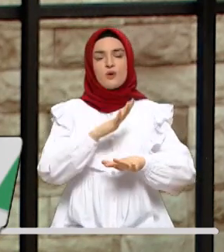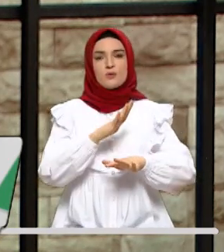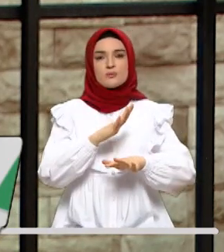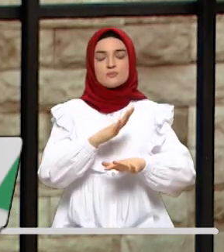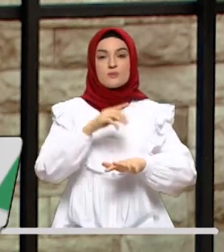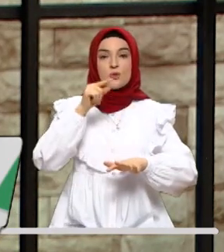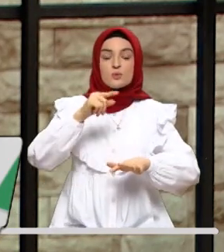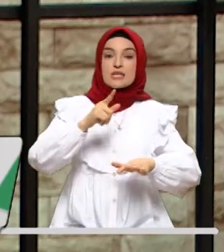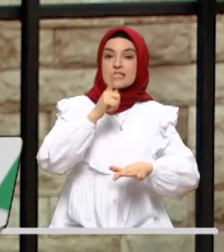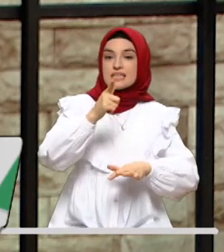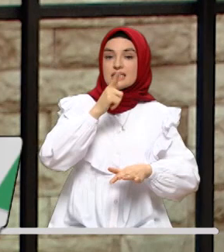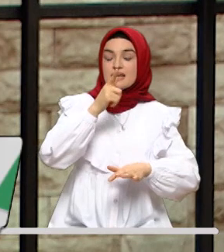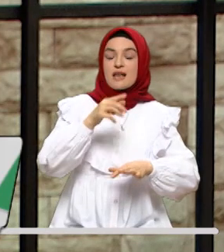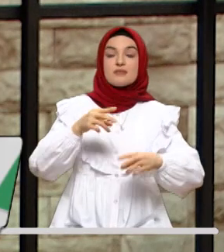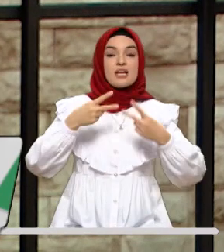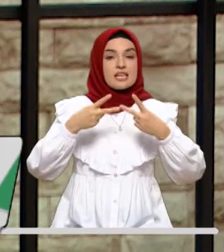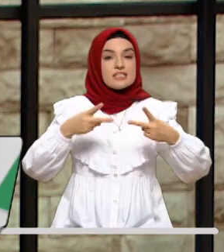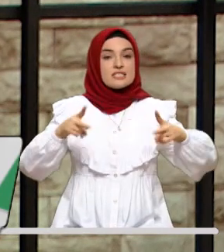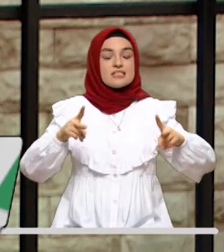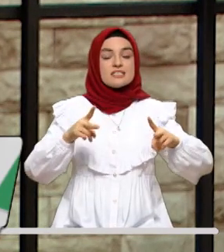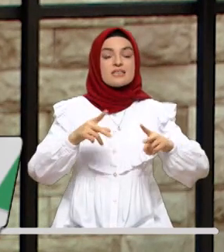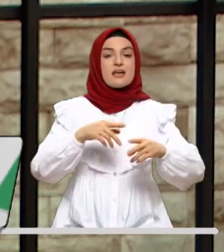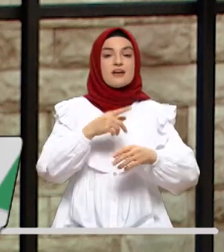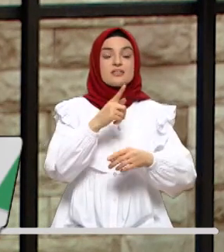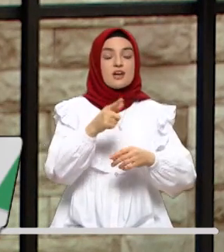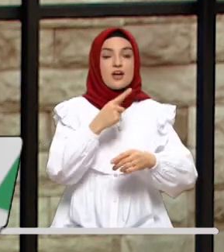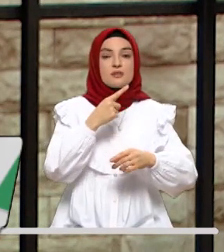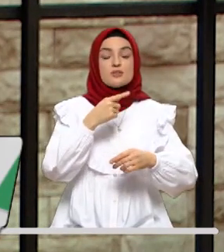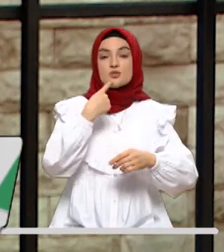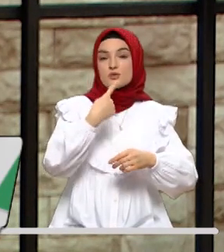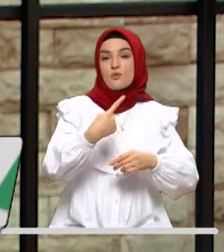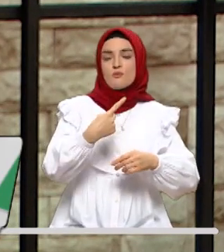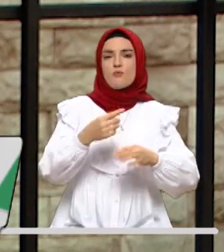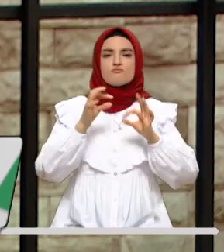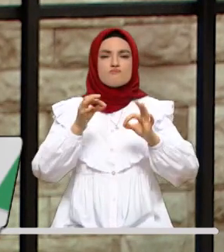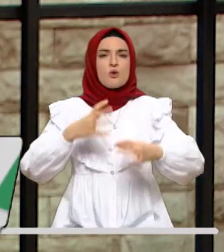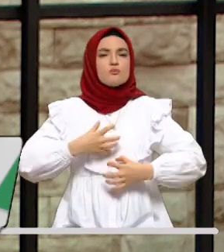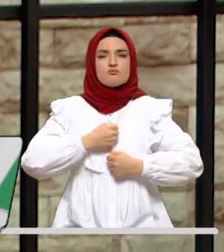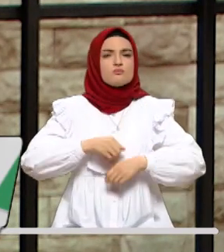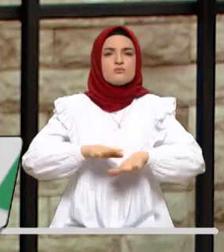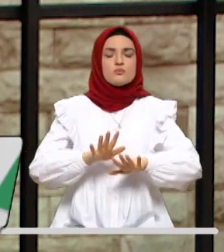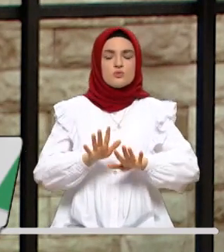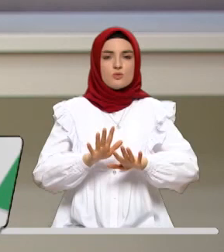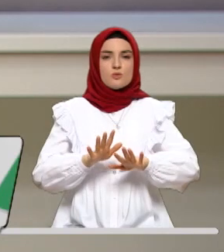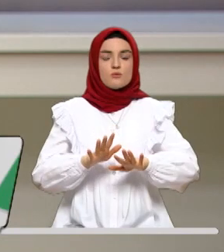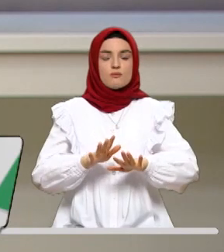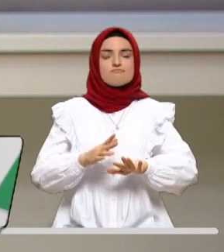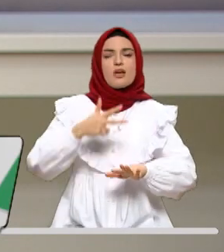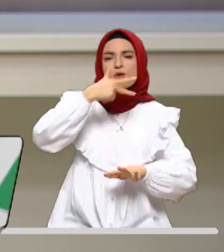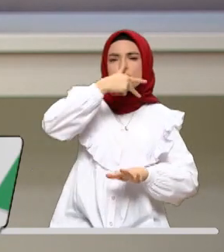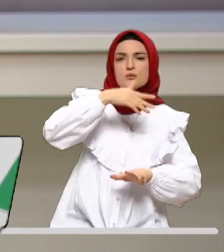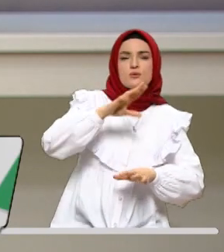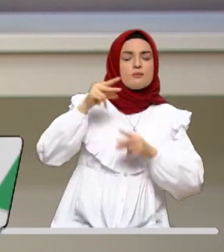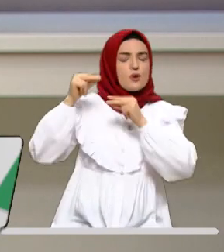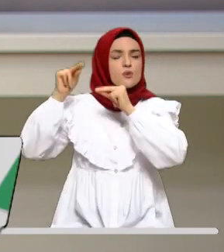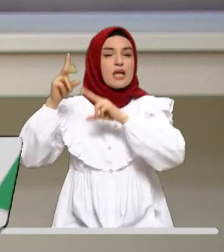bunu şiirlerinde İstiklal şairimiz Safahat'ta devamlı anlatıyor. Yeese düşme, uyan diyor. O yeese düşmediğinin belki de ya